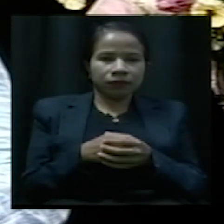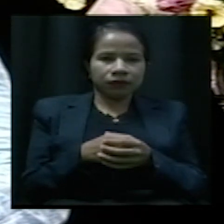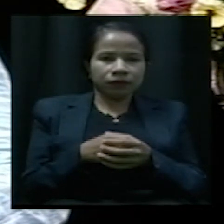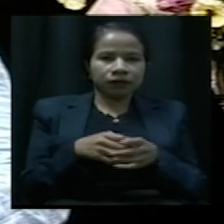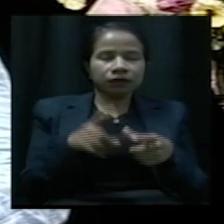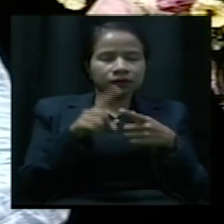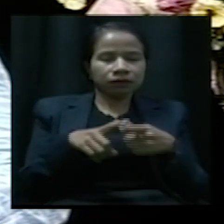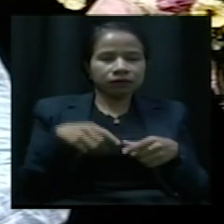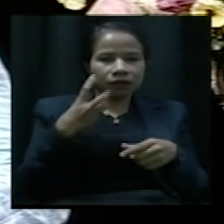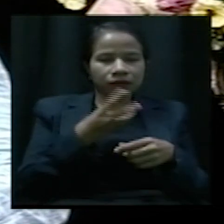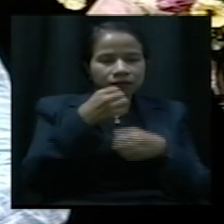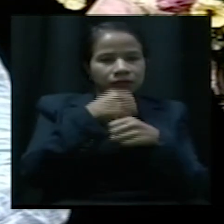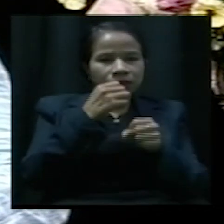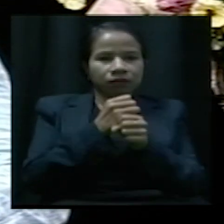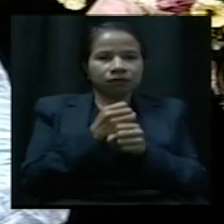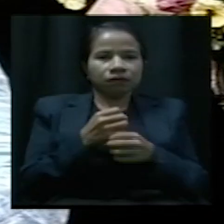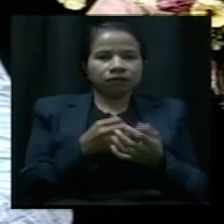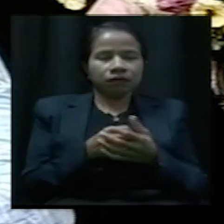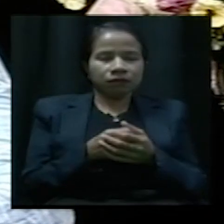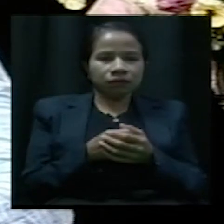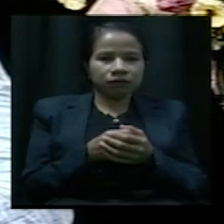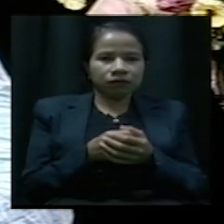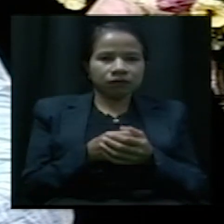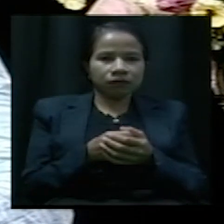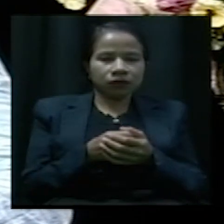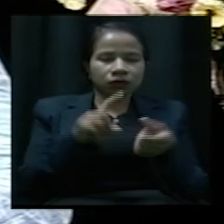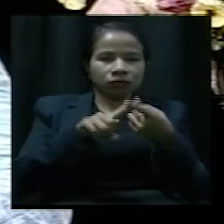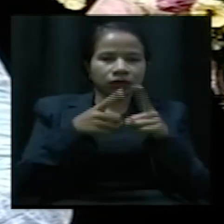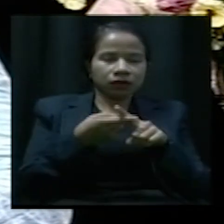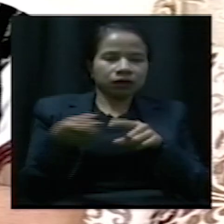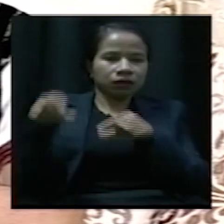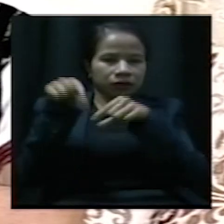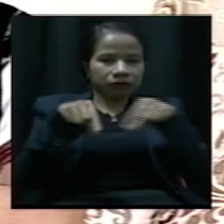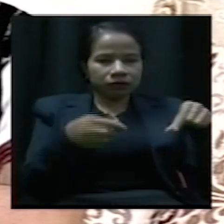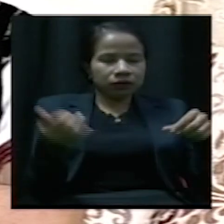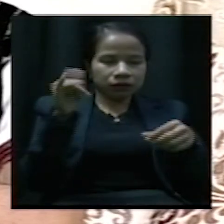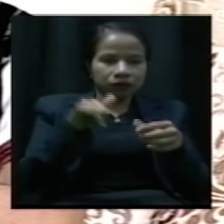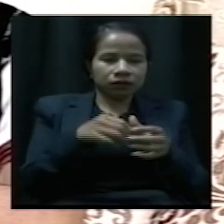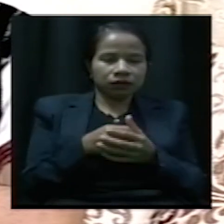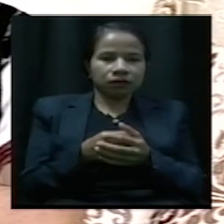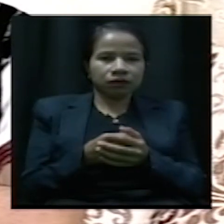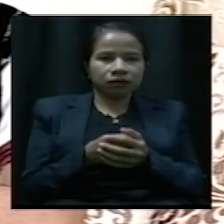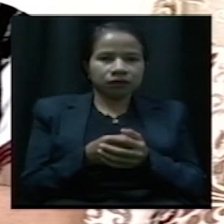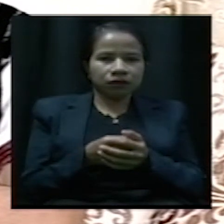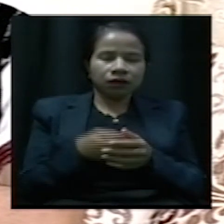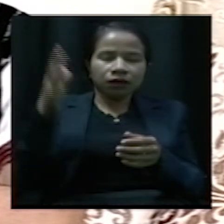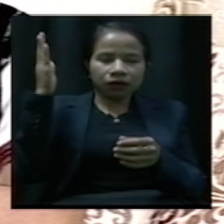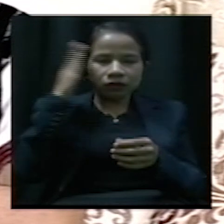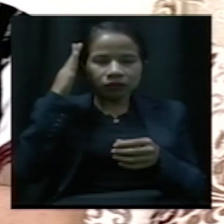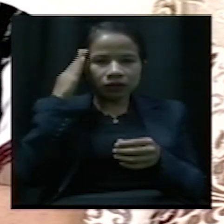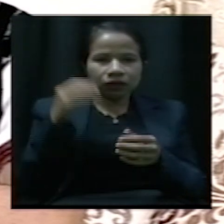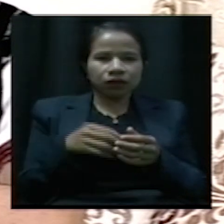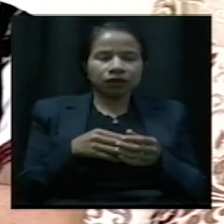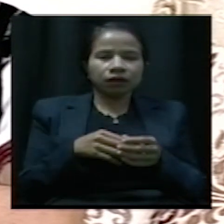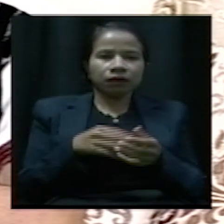idamos ami halo entrevista ho ami na maluk defisiente sira liusi focus group discussion atua tene